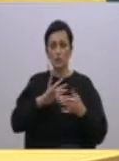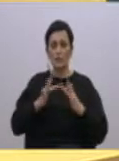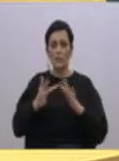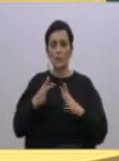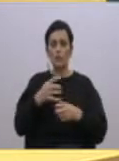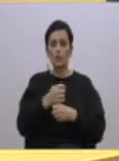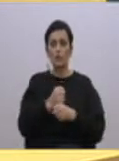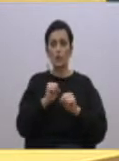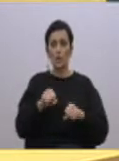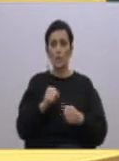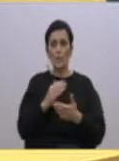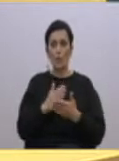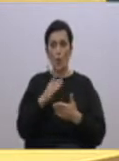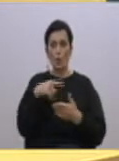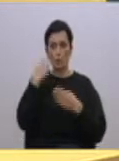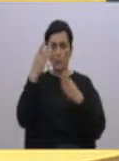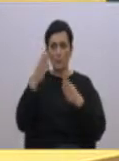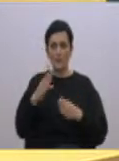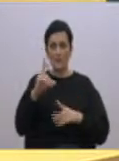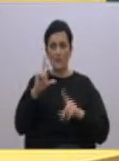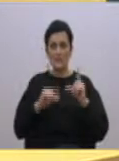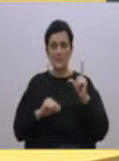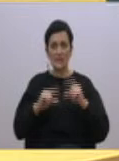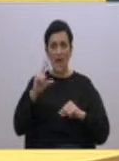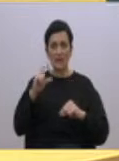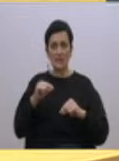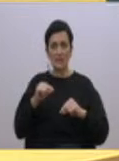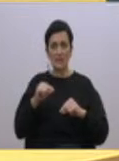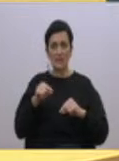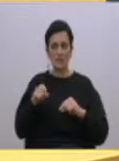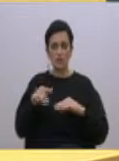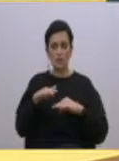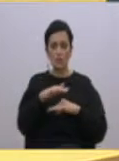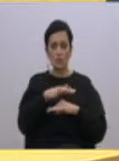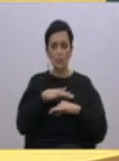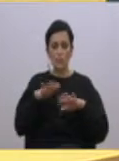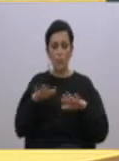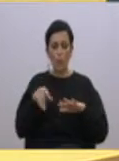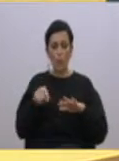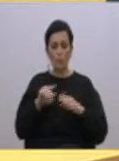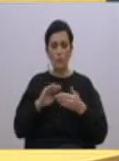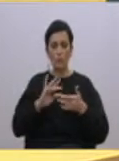შეზუდული შესაძლებლობის მქონე პირდაპირი სტატისტიკის პორტალი.